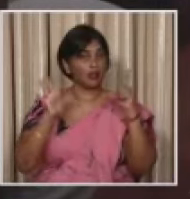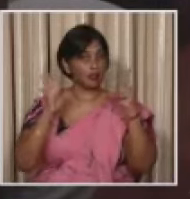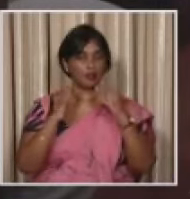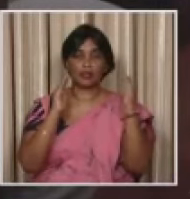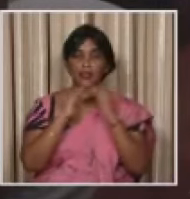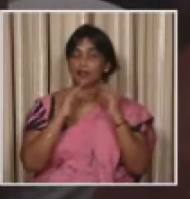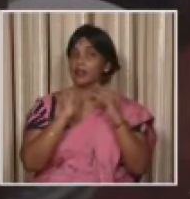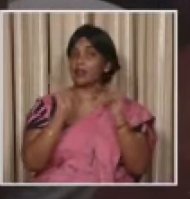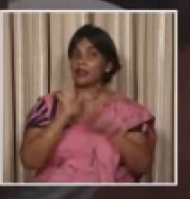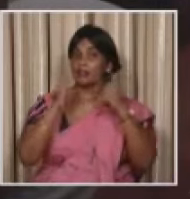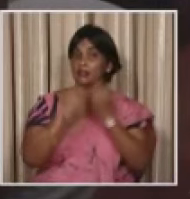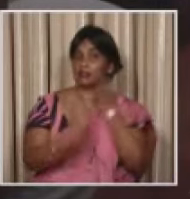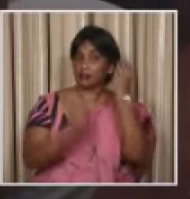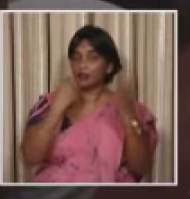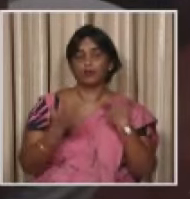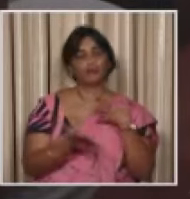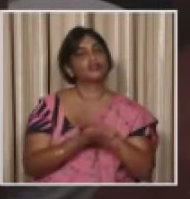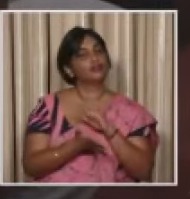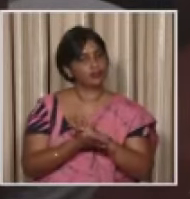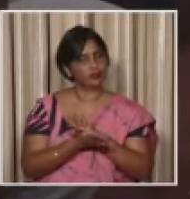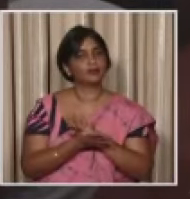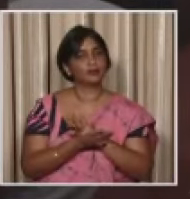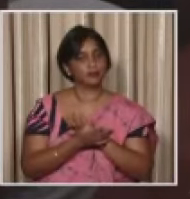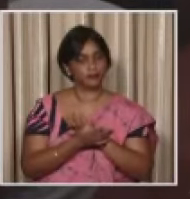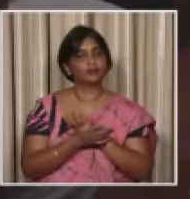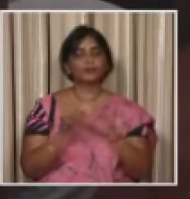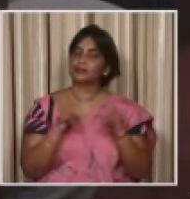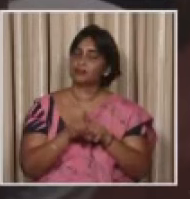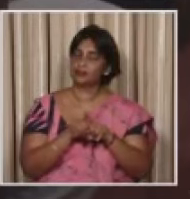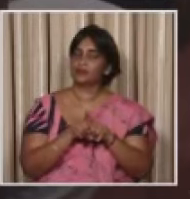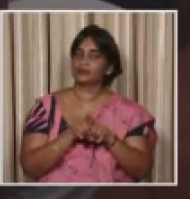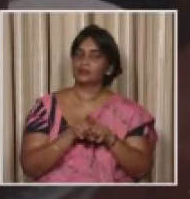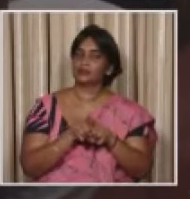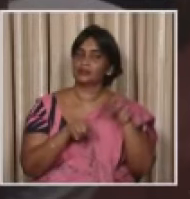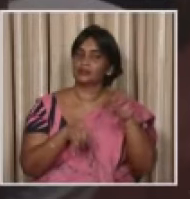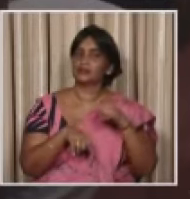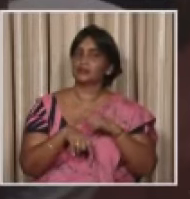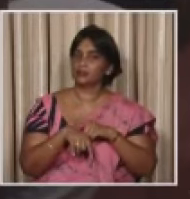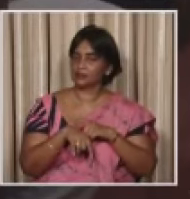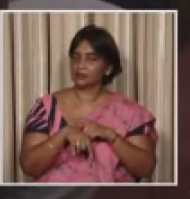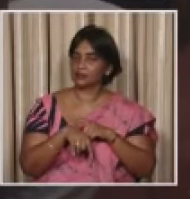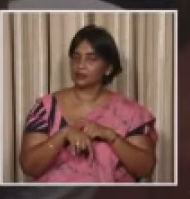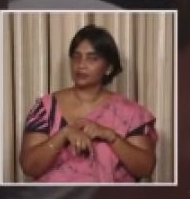ලක්ෂ 70කට දෙන්න ලැබීම පිළිබඳව සතුටු වෙනවා. ඒ වගේම ඒ අවස්ථාවේ